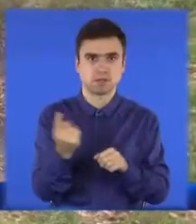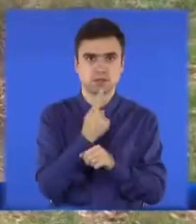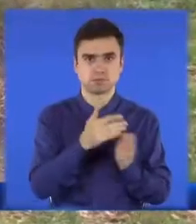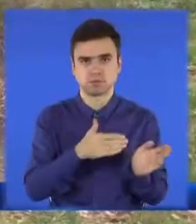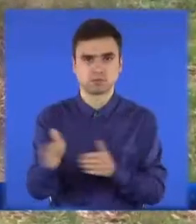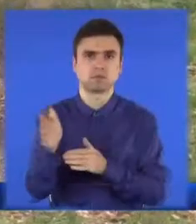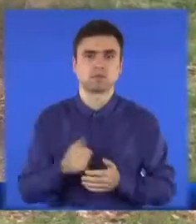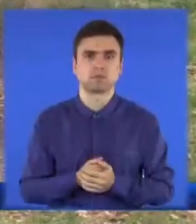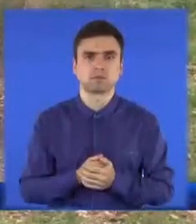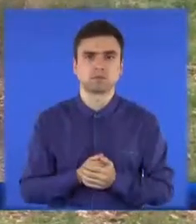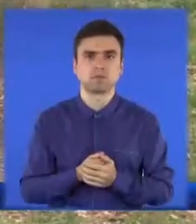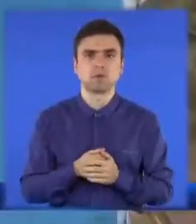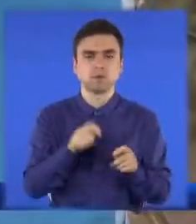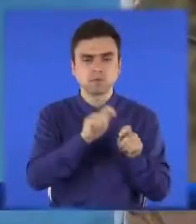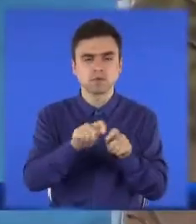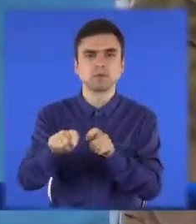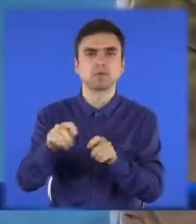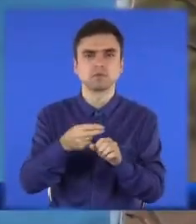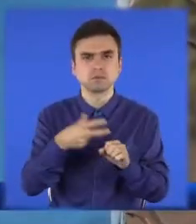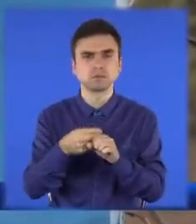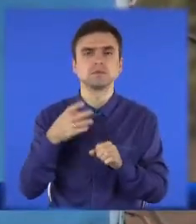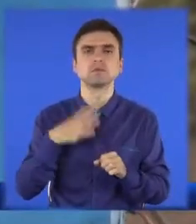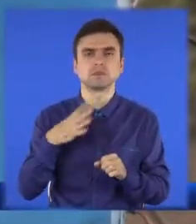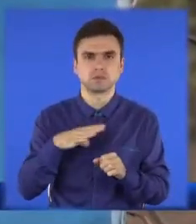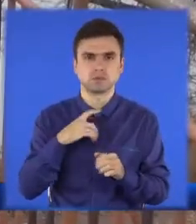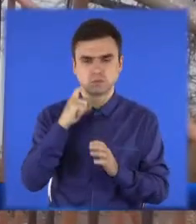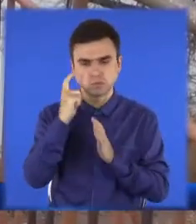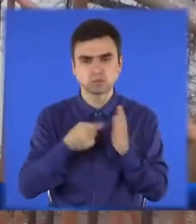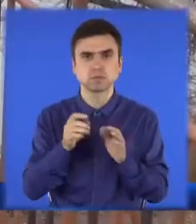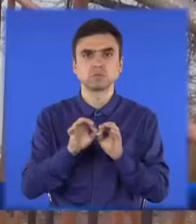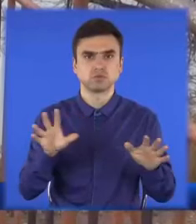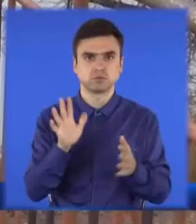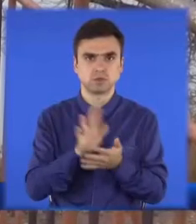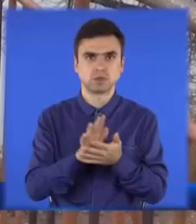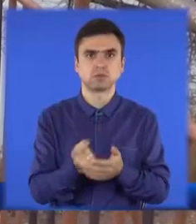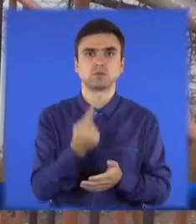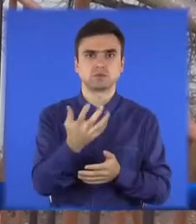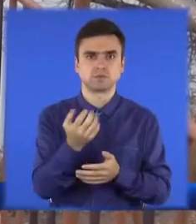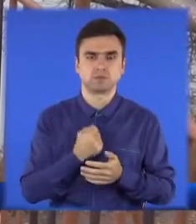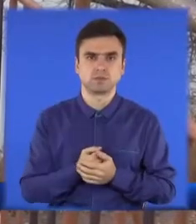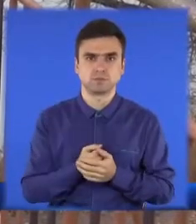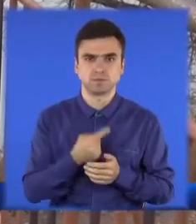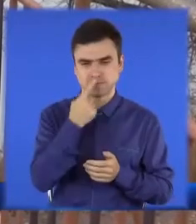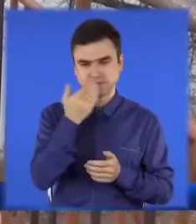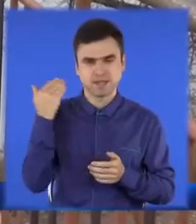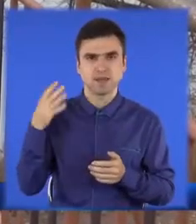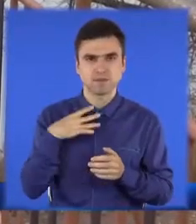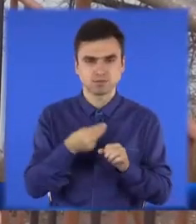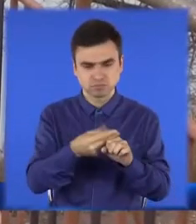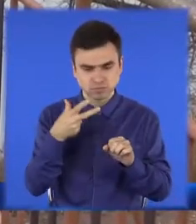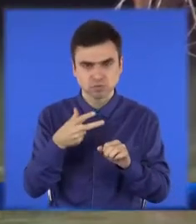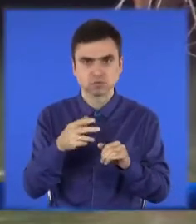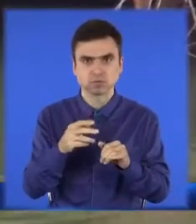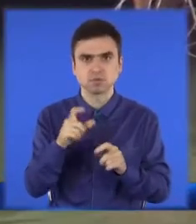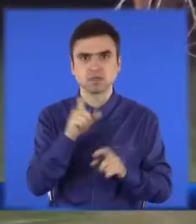причину забруднення річок. Останні аналізи показали перевищення сульфату і хлориду у декілька разів у Саксагані. А